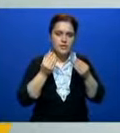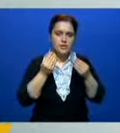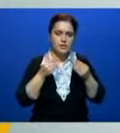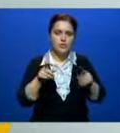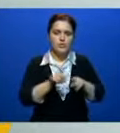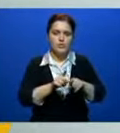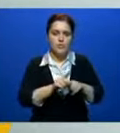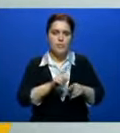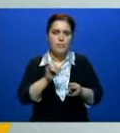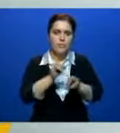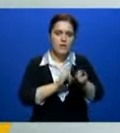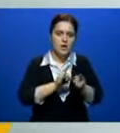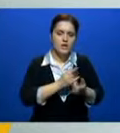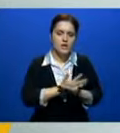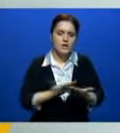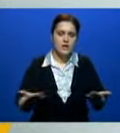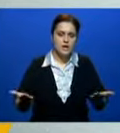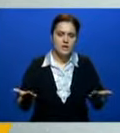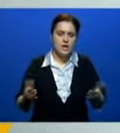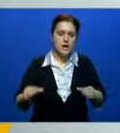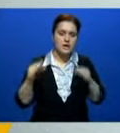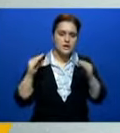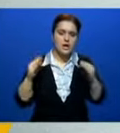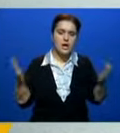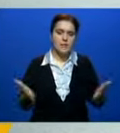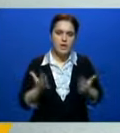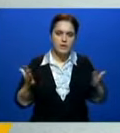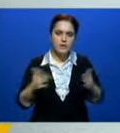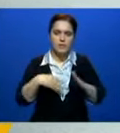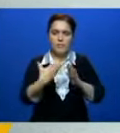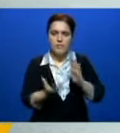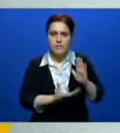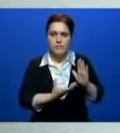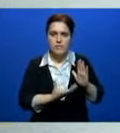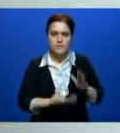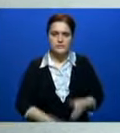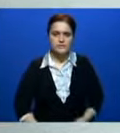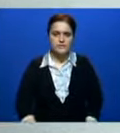средства для гигиены, одеяло, подушки, подгузники, там же и дети маленькие.